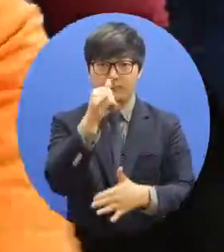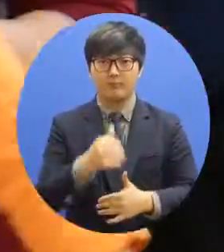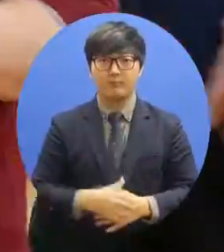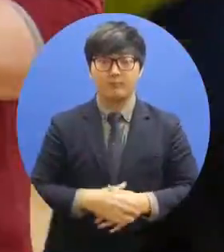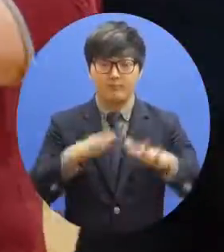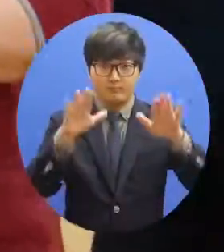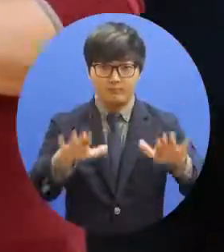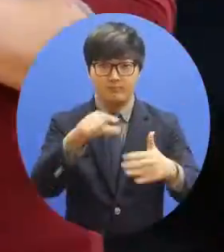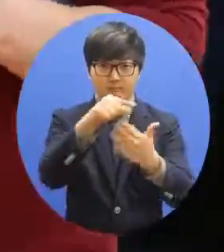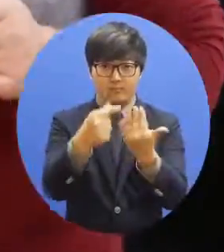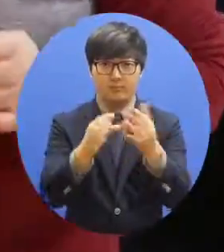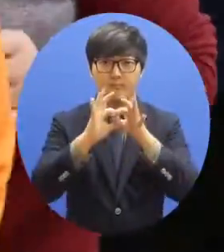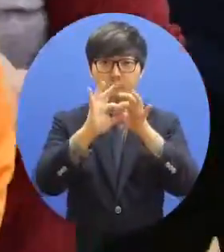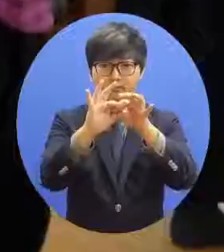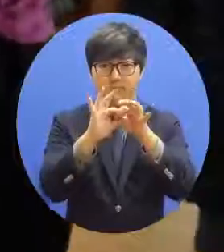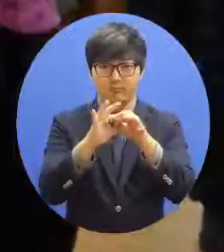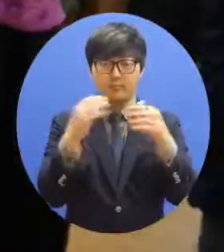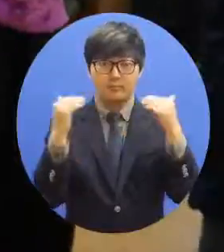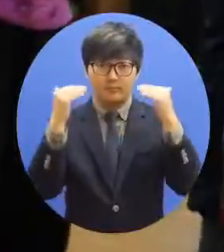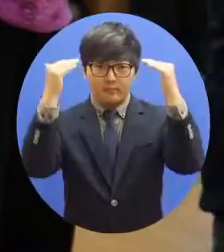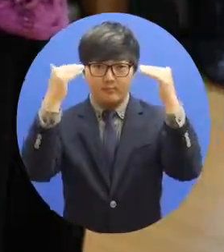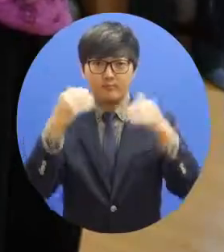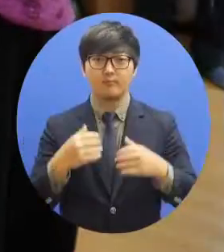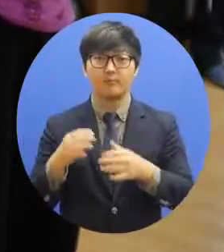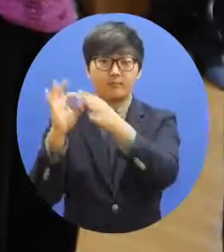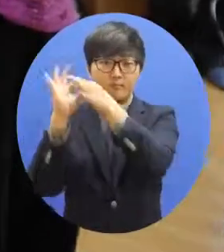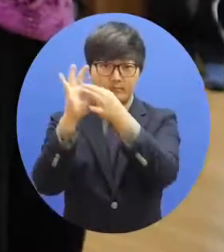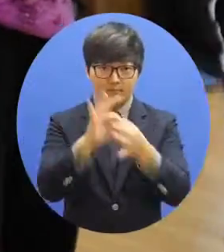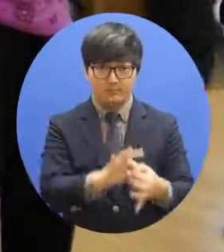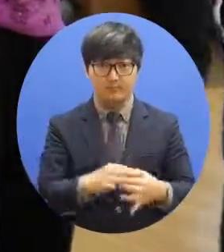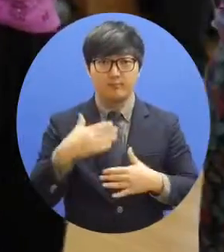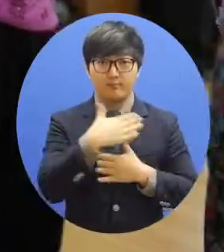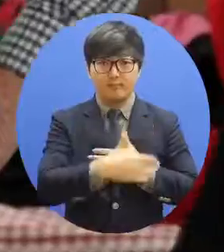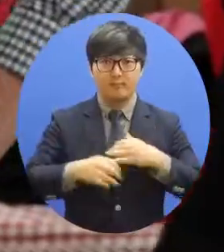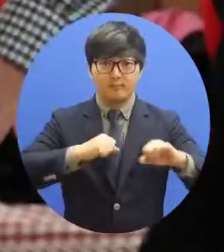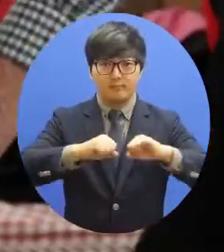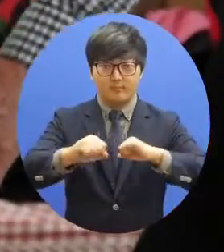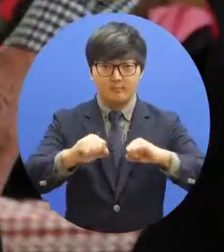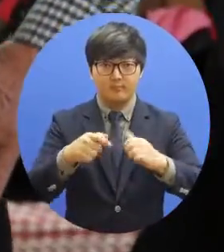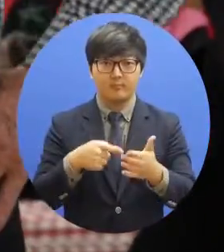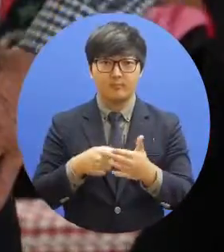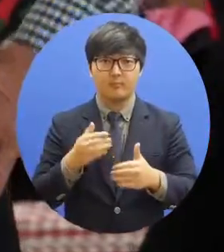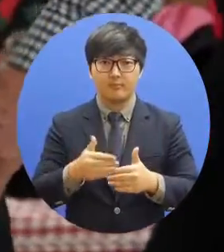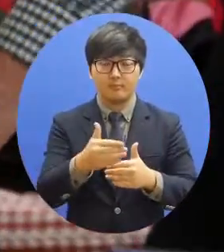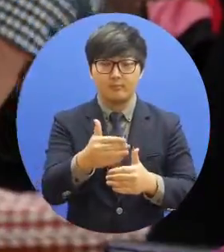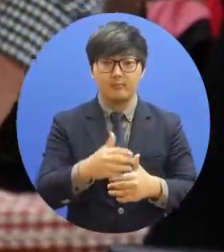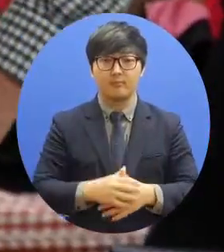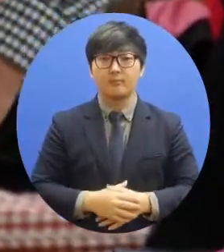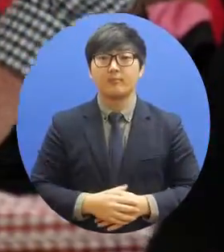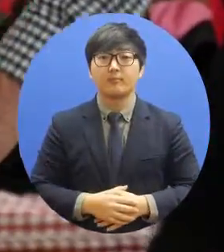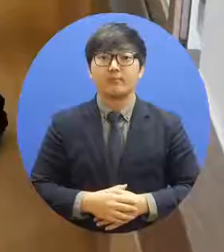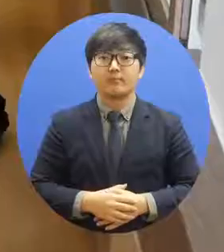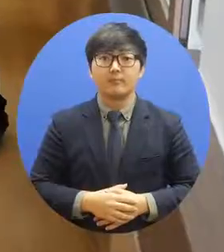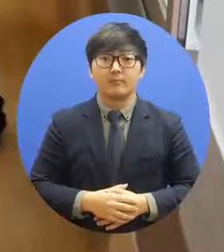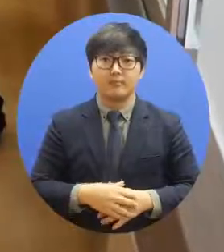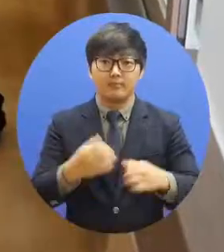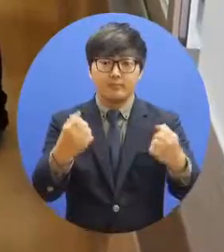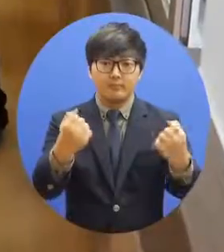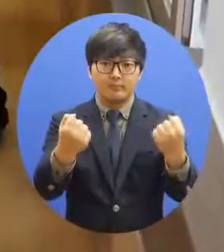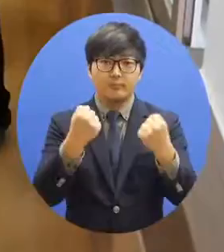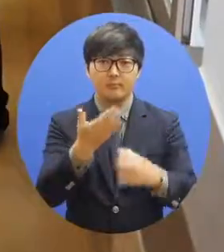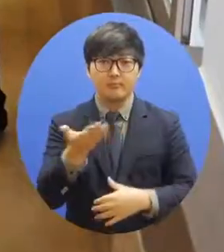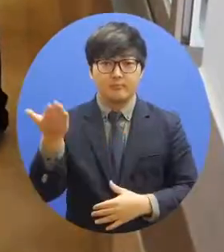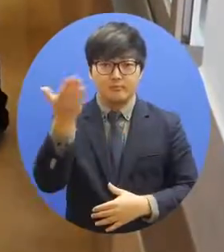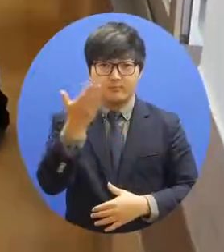이번 건강 프로그램을 통해 어르신들이 정기적인 신체 활동을 하고 근력 향상, 신체 수행 능력